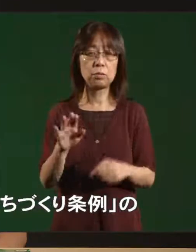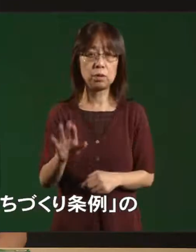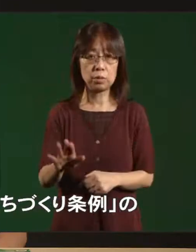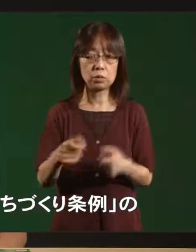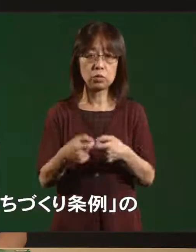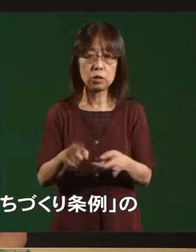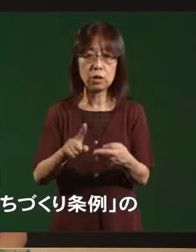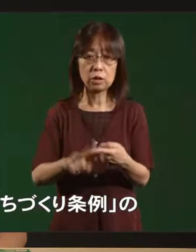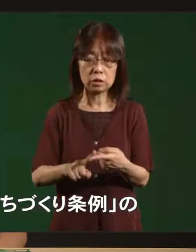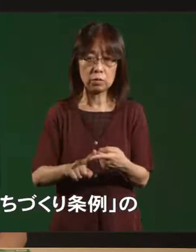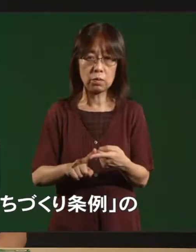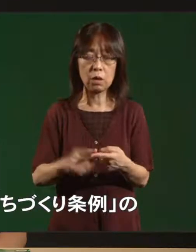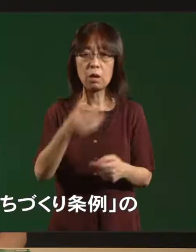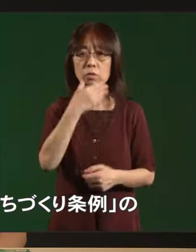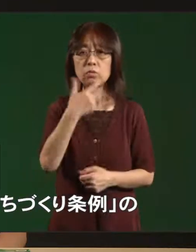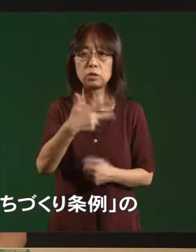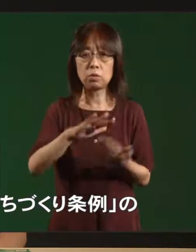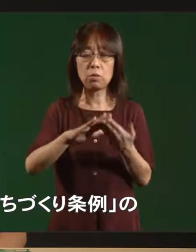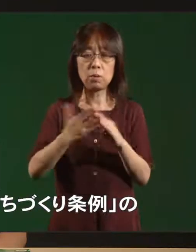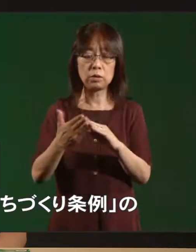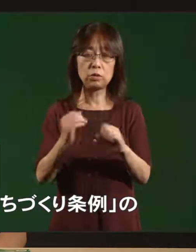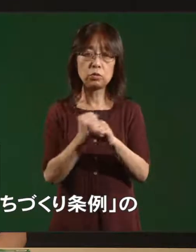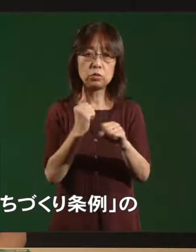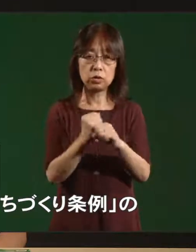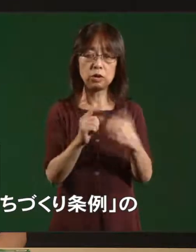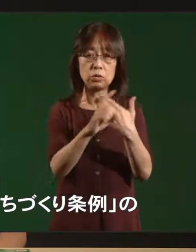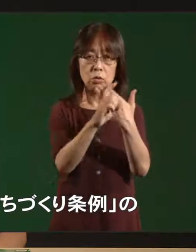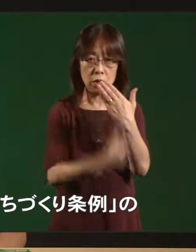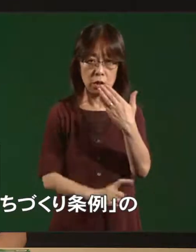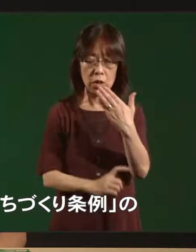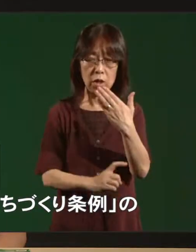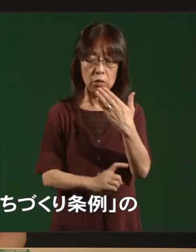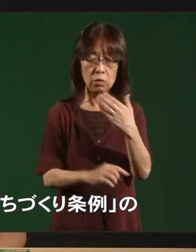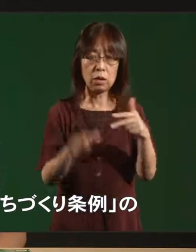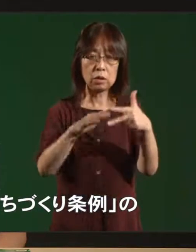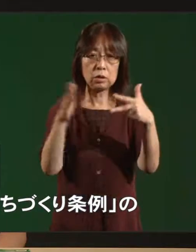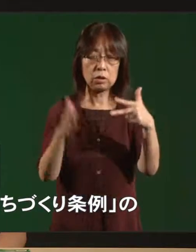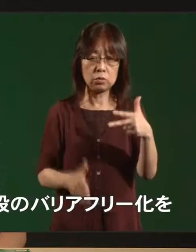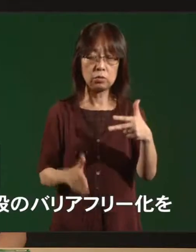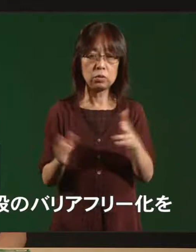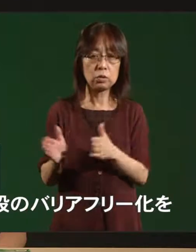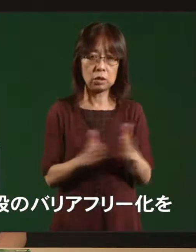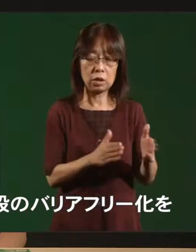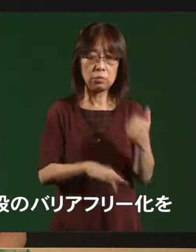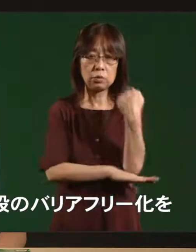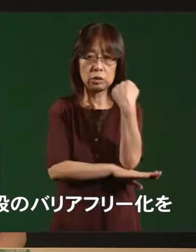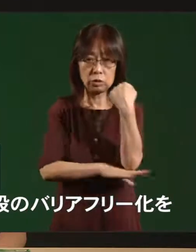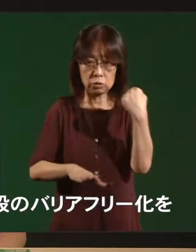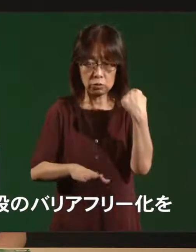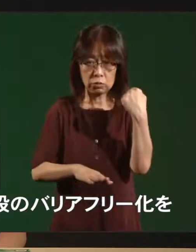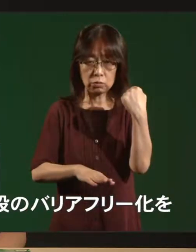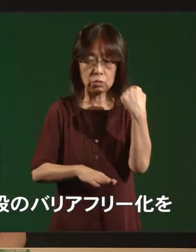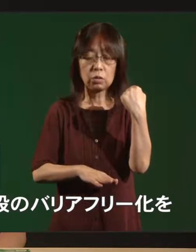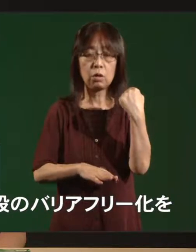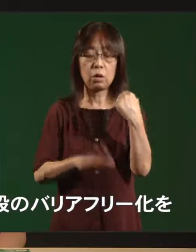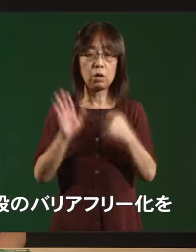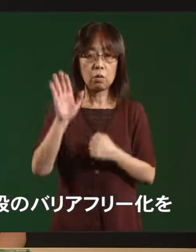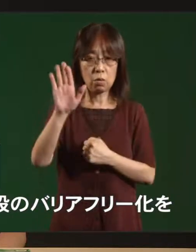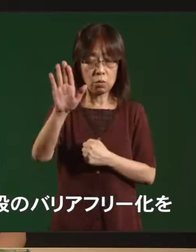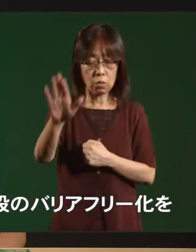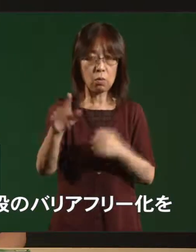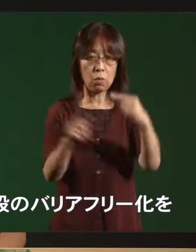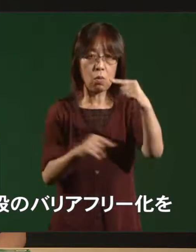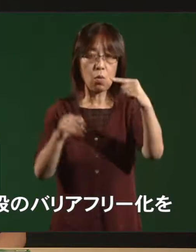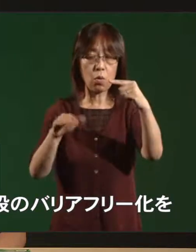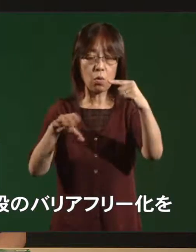具体的には福祉のまちづくり条例の施設整備基準により今後も着実に公共施設の